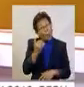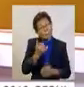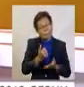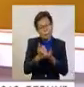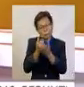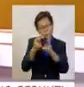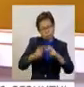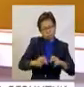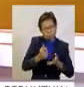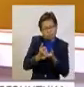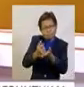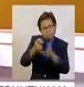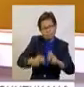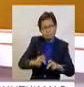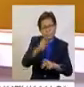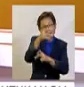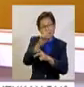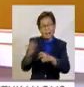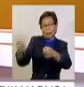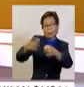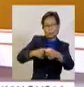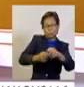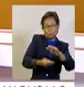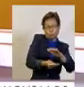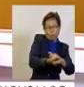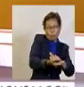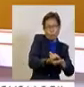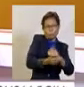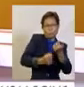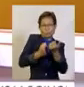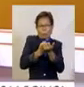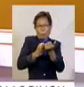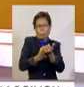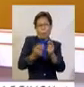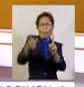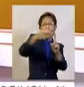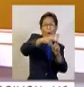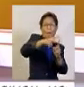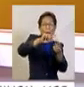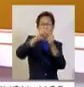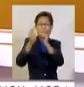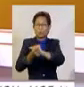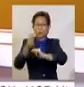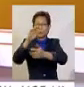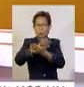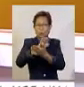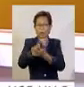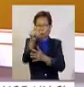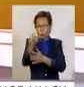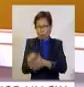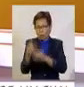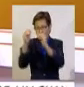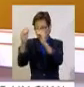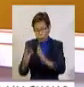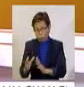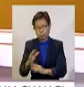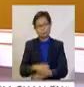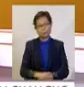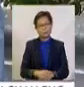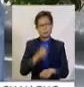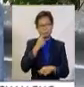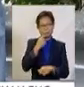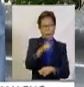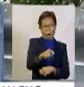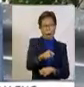membantu siasatan untuk kes berkaitan suapan bagi menyokong permohonan pertukaran sekolah seorang guru. Perintah reman